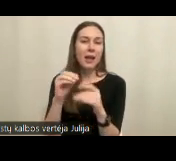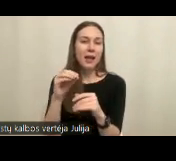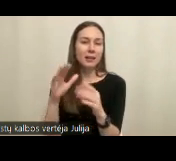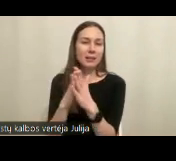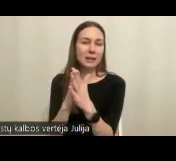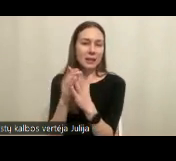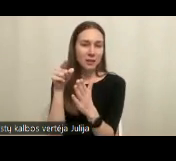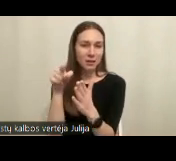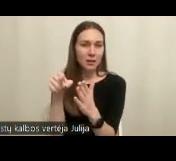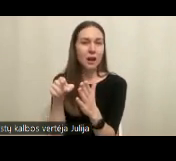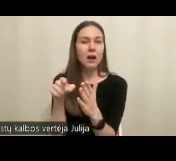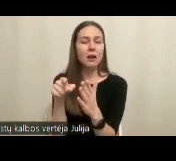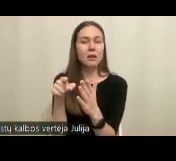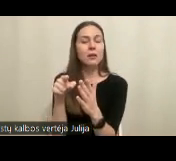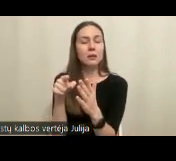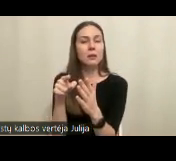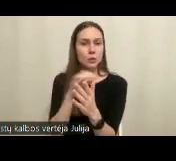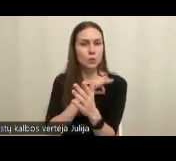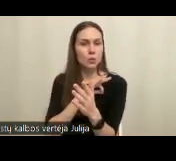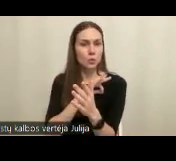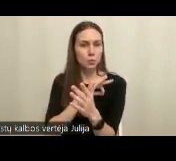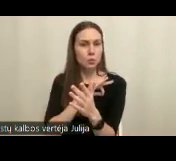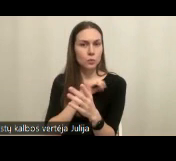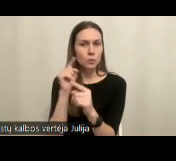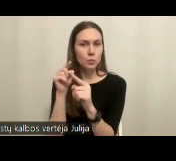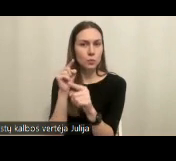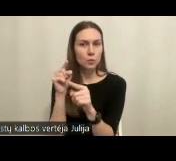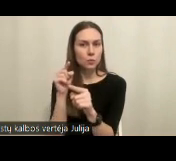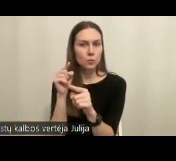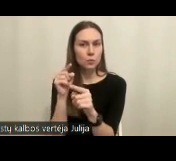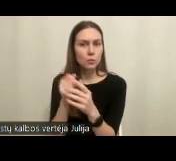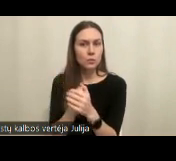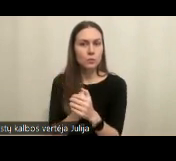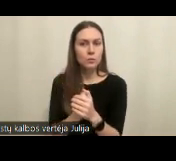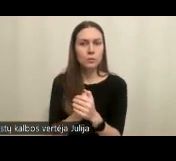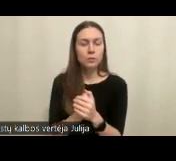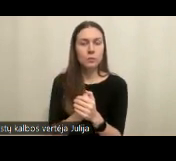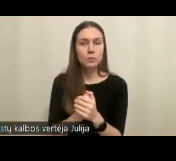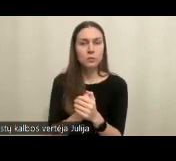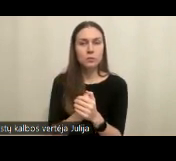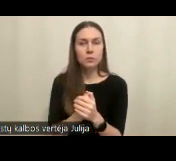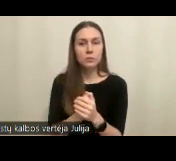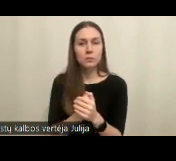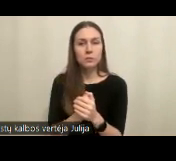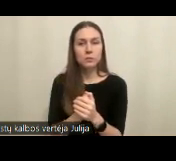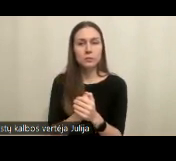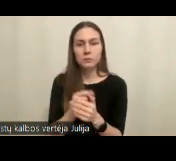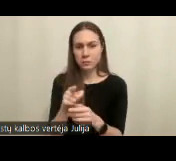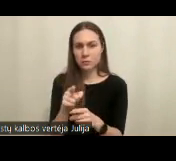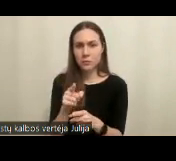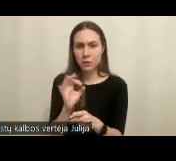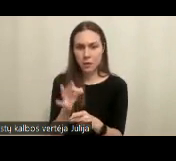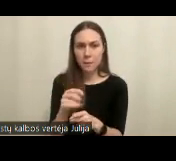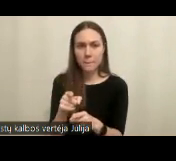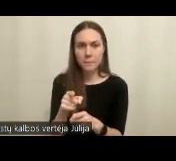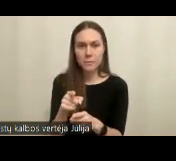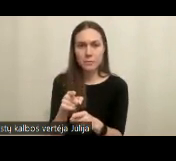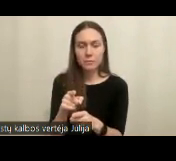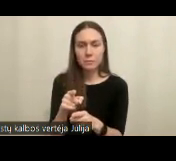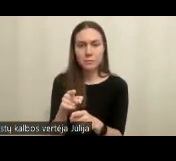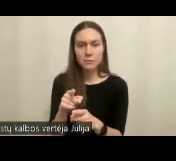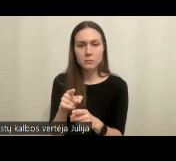jų skaitikliai pačių funkcija, tekstas į balsą, ar tai perspektyvų? Atrodo šitas, ar ne?